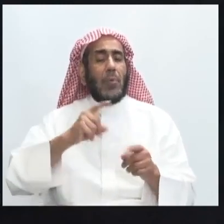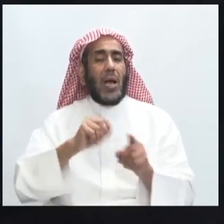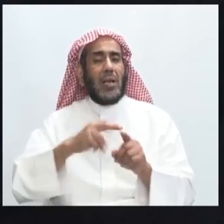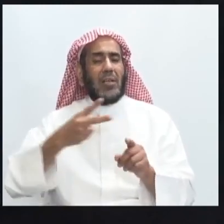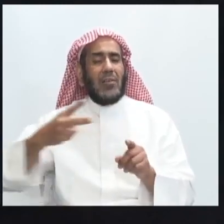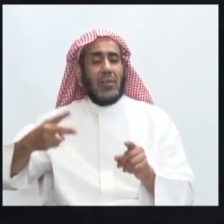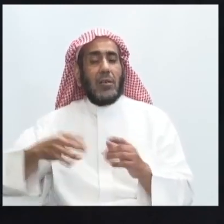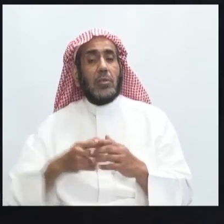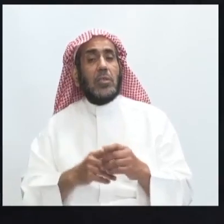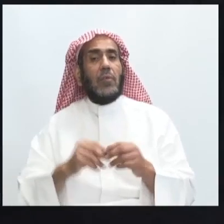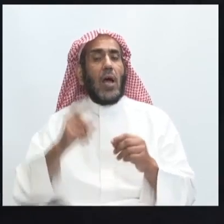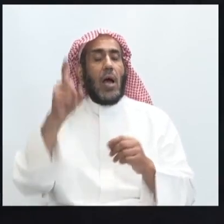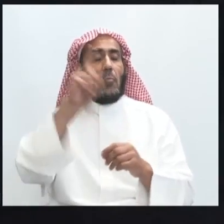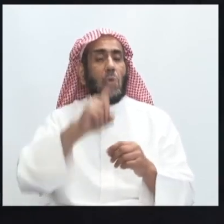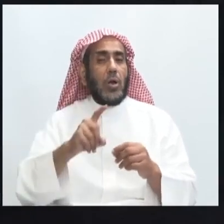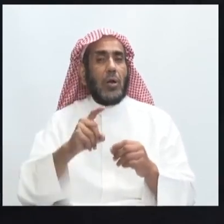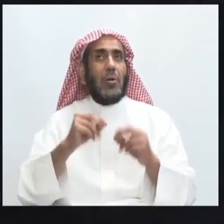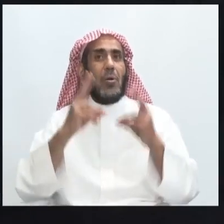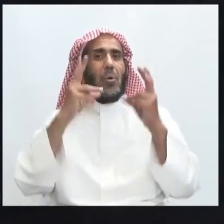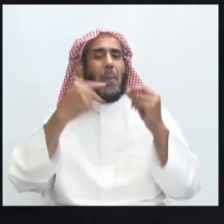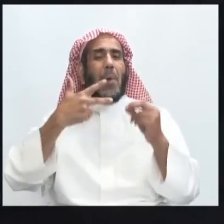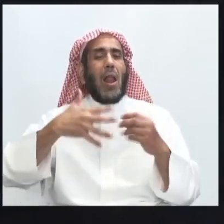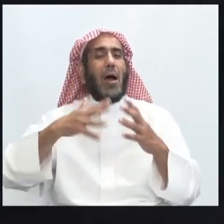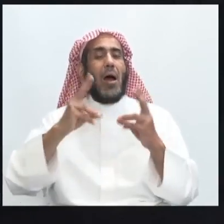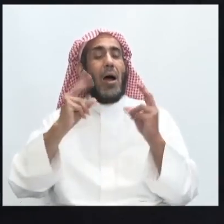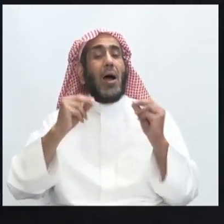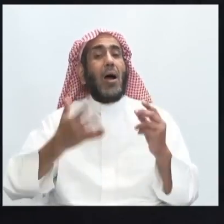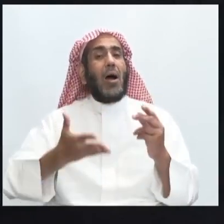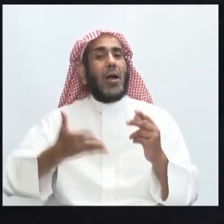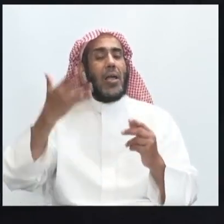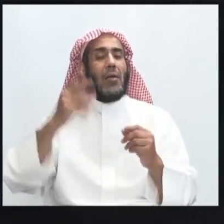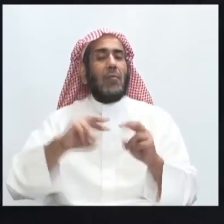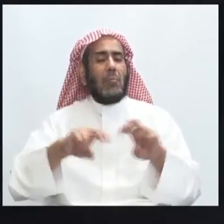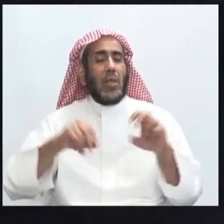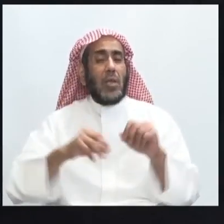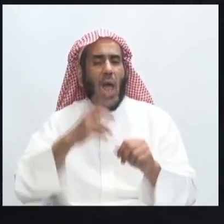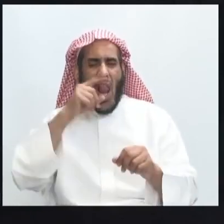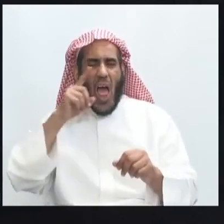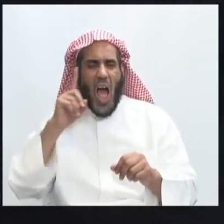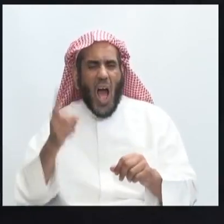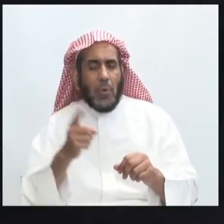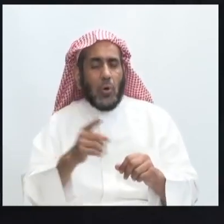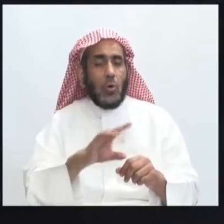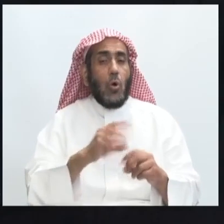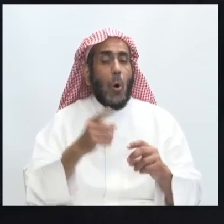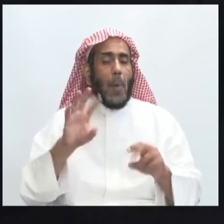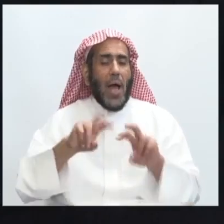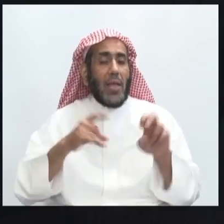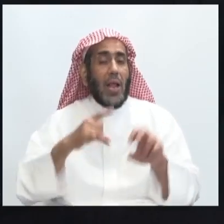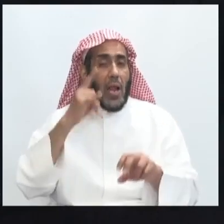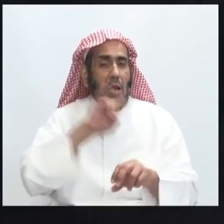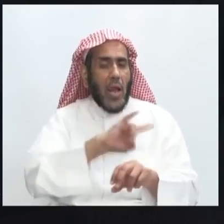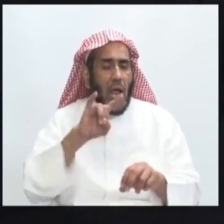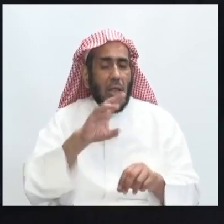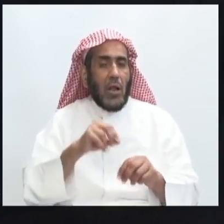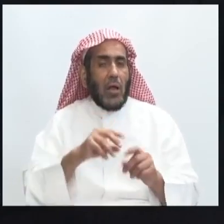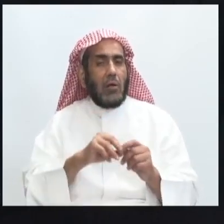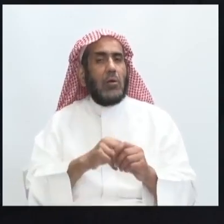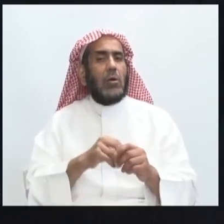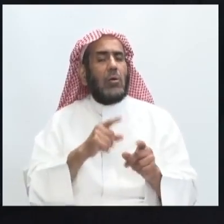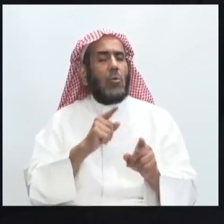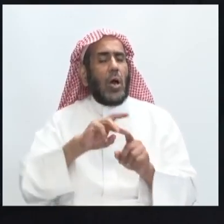يسمى استفهام بلاغي استفهام بلاغي وكما قلنا في مبحثي الامر والنهي ذكرنا ايضا في الامر والنهي وان لها ايضا اغراب